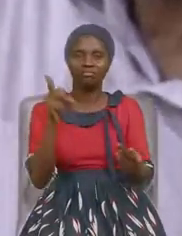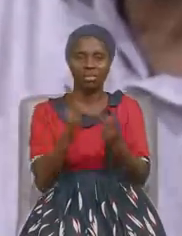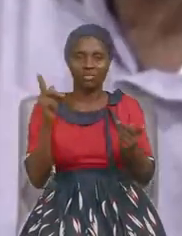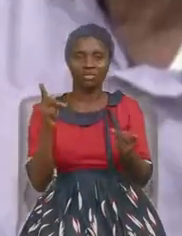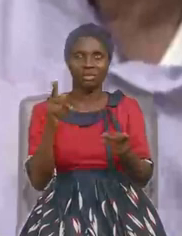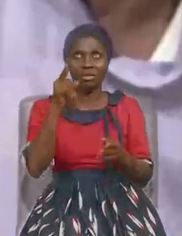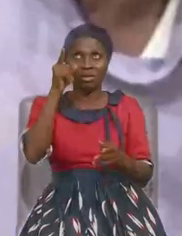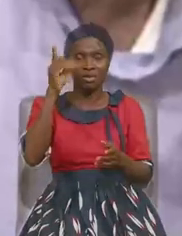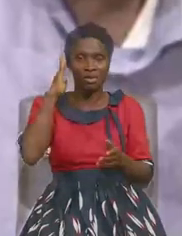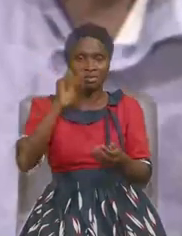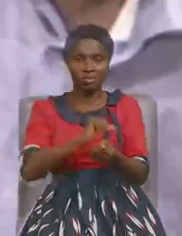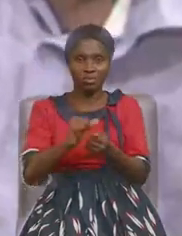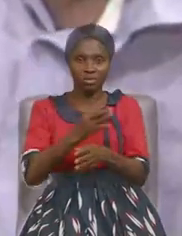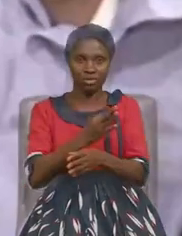balayer.